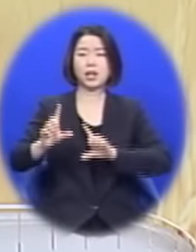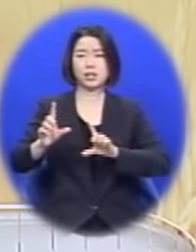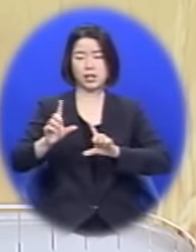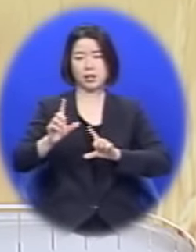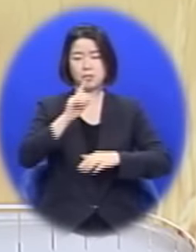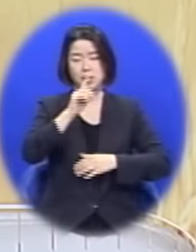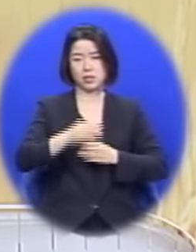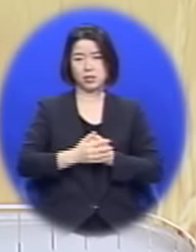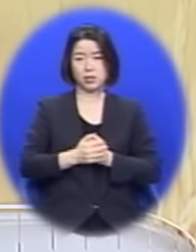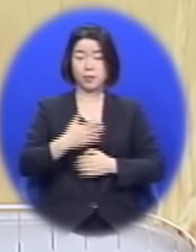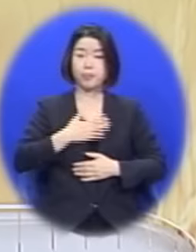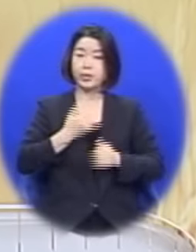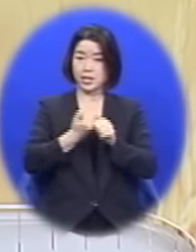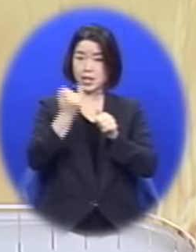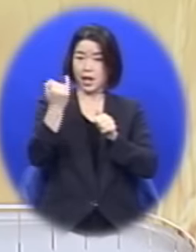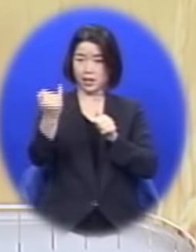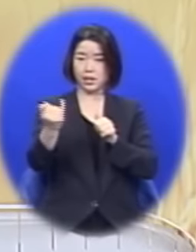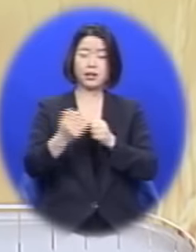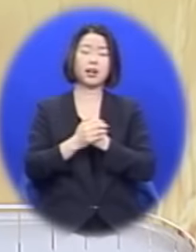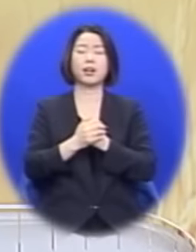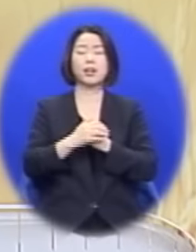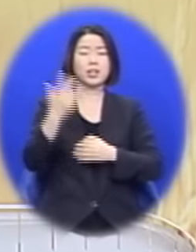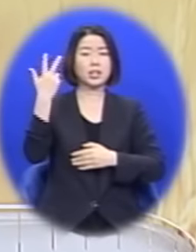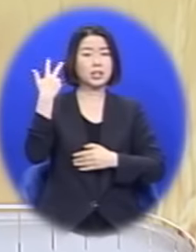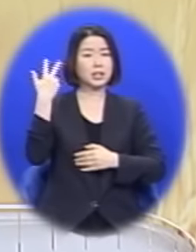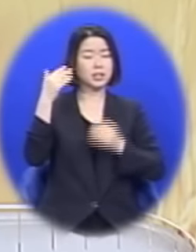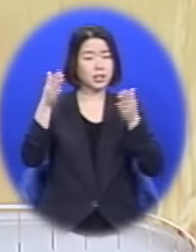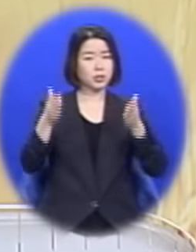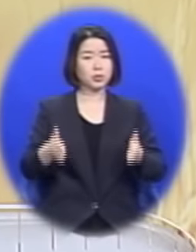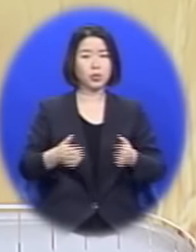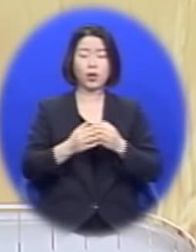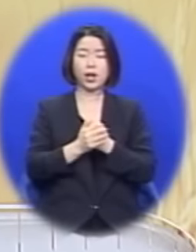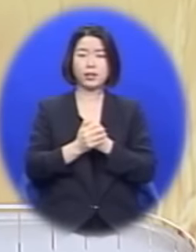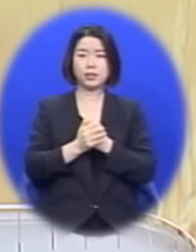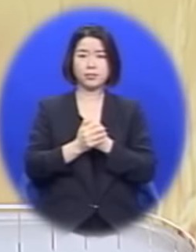제 아내가 지난 주간에